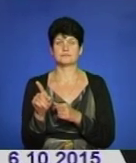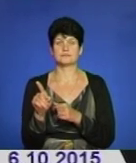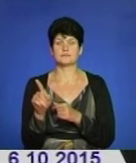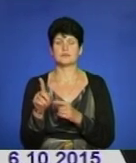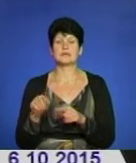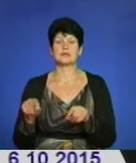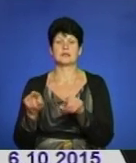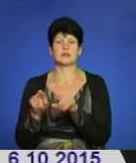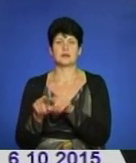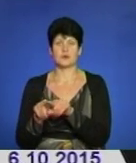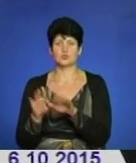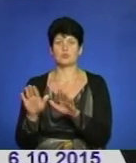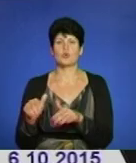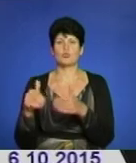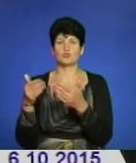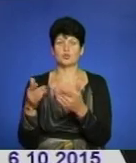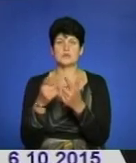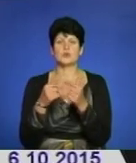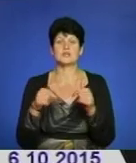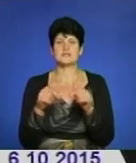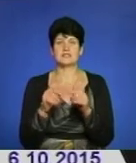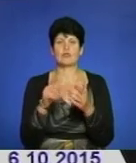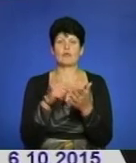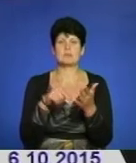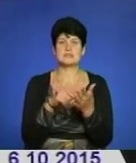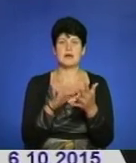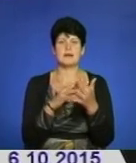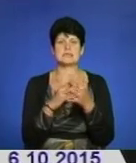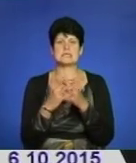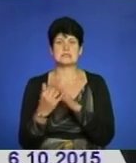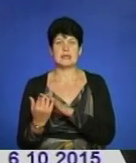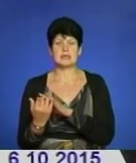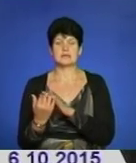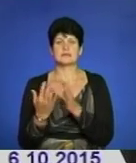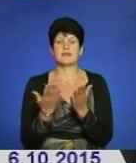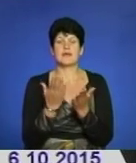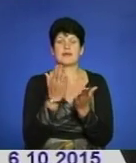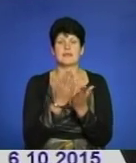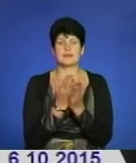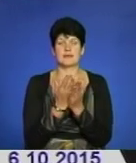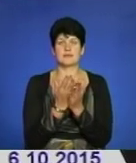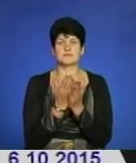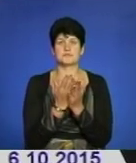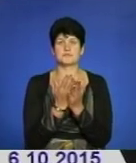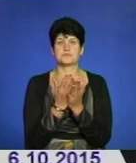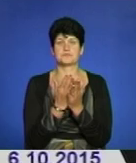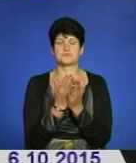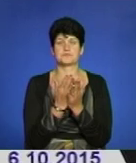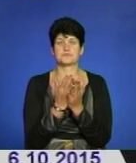Також пропонується організувати в містах, селищах, скажімо, де є меморіальні